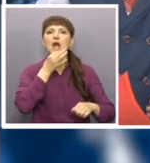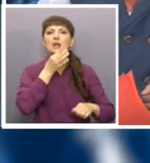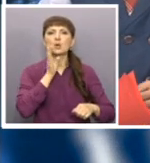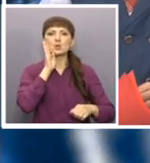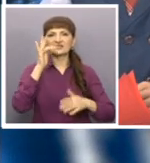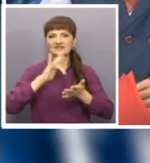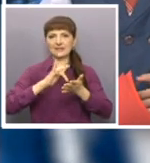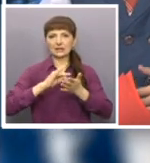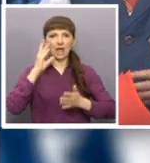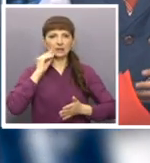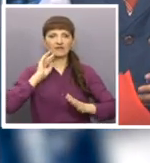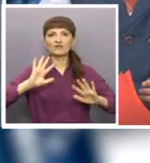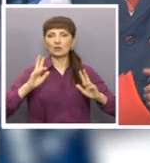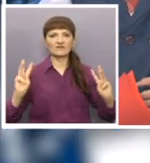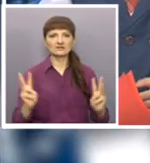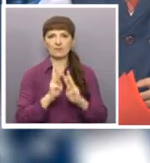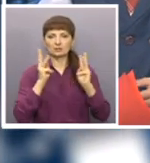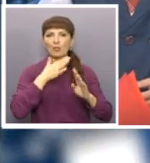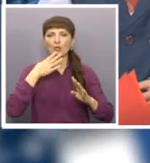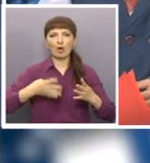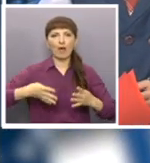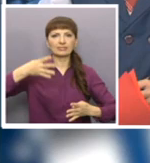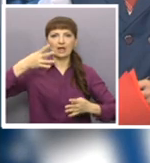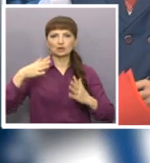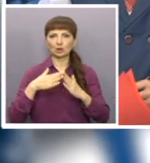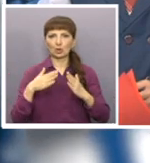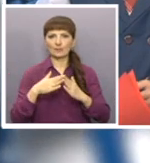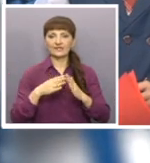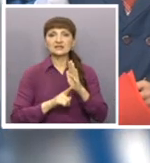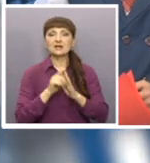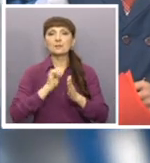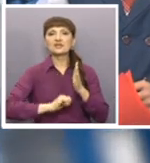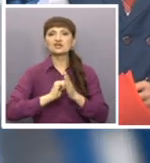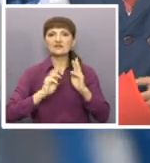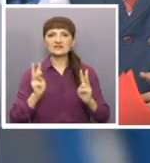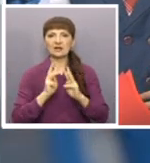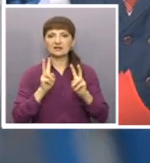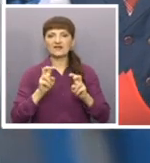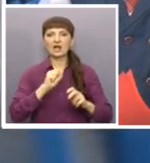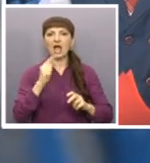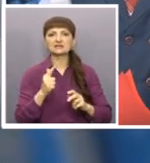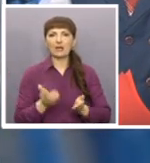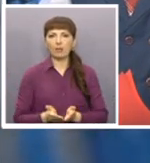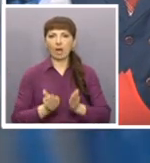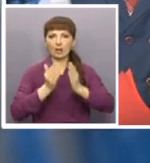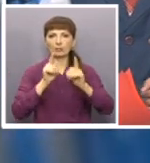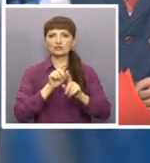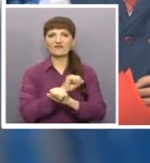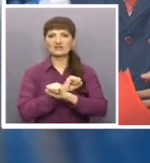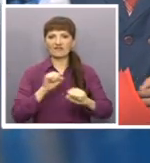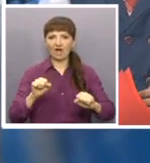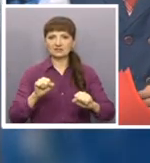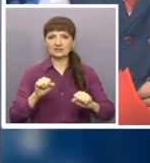самом центре Алматы вдруг вспыхнул многоэтажный жилой дом. Сначала причиной возгорания назвали газовый баллон, который якобы